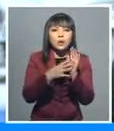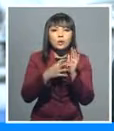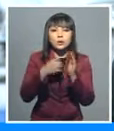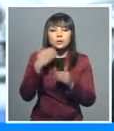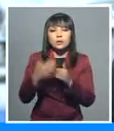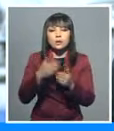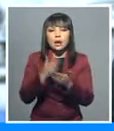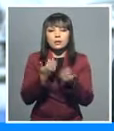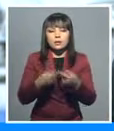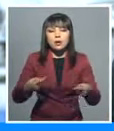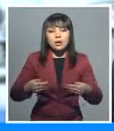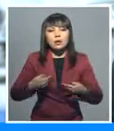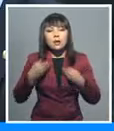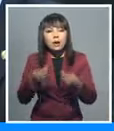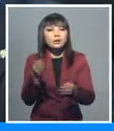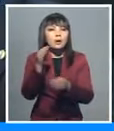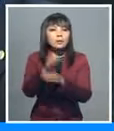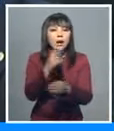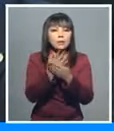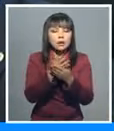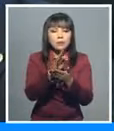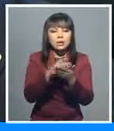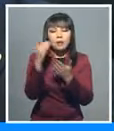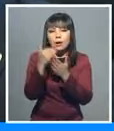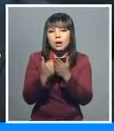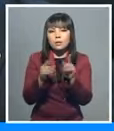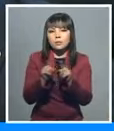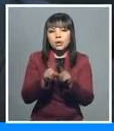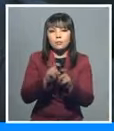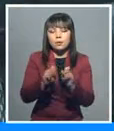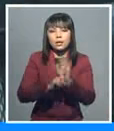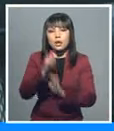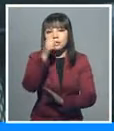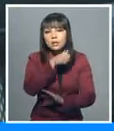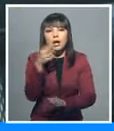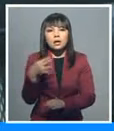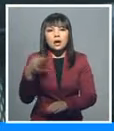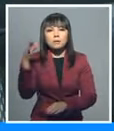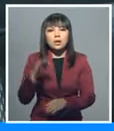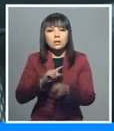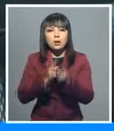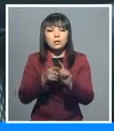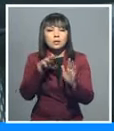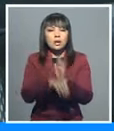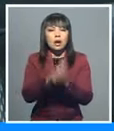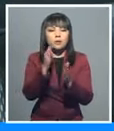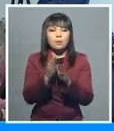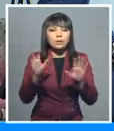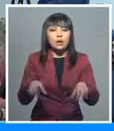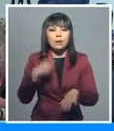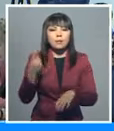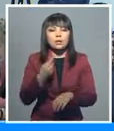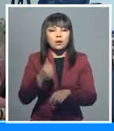900-ге жуық ұсыныстар мен толықтырулар түскен. Осының арқасында бағдарлама жобасының алғашқы мәтіні 40%-ға өзгертілді дейді партия